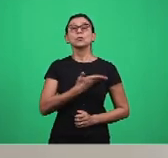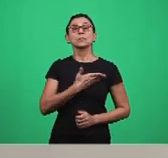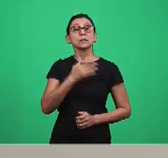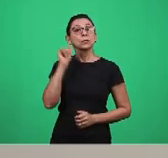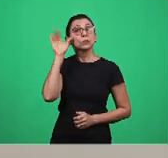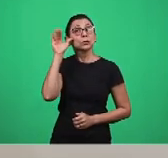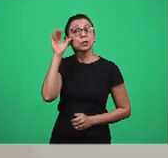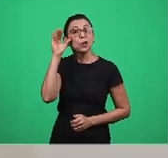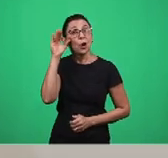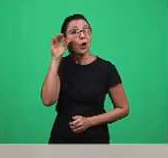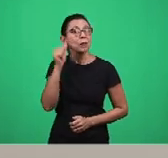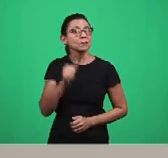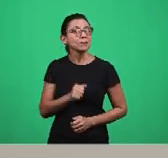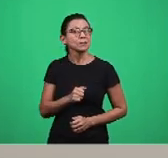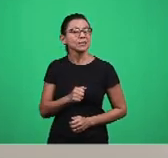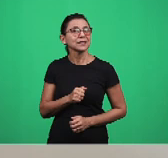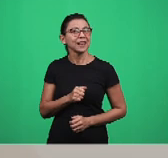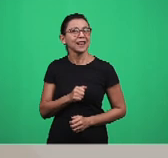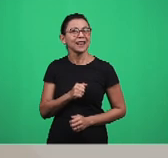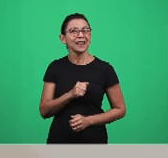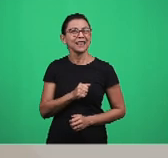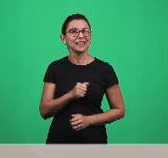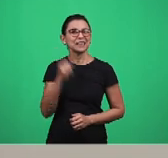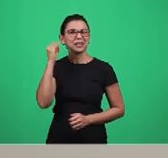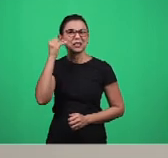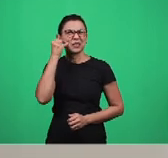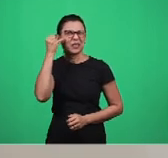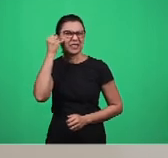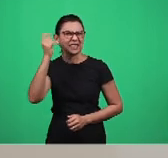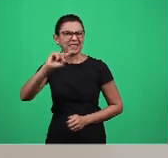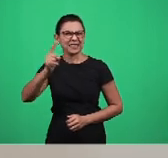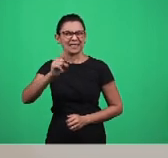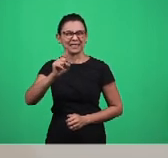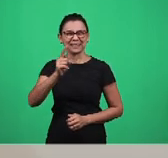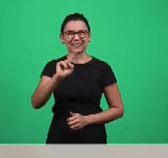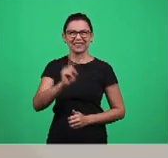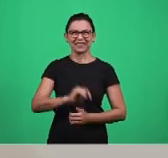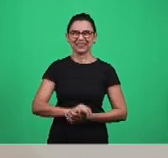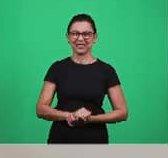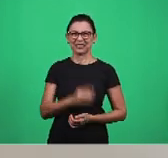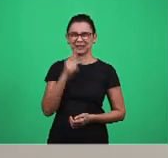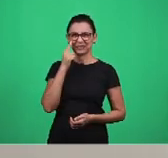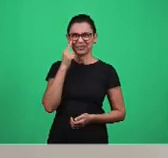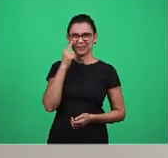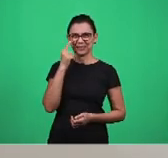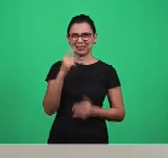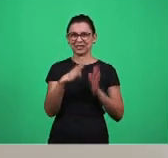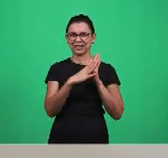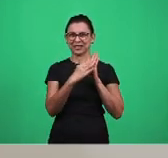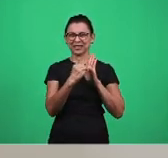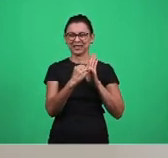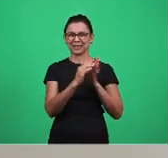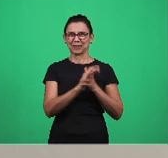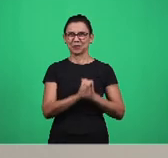Josias, non, non, non. Ceux que j'ai vus dans la photo, c'est plus joli que Josias. Très